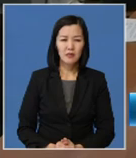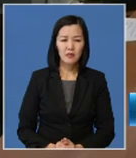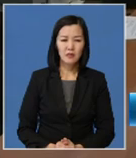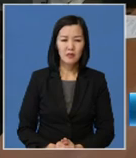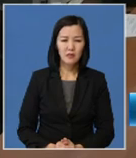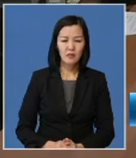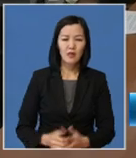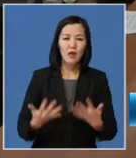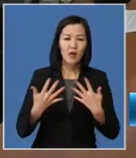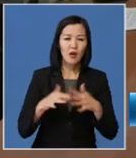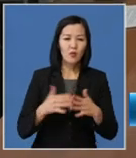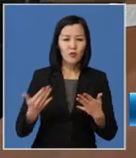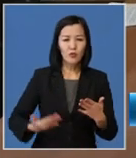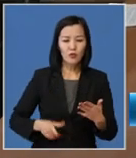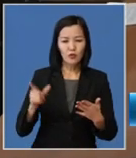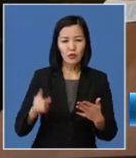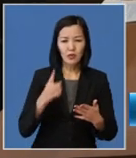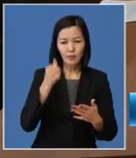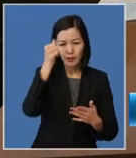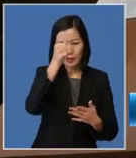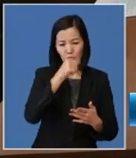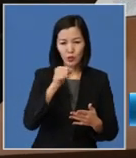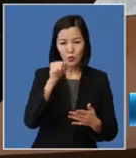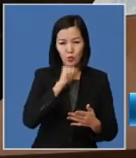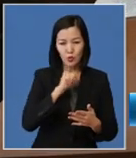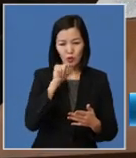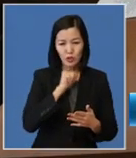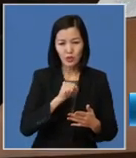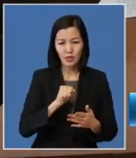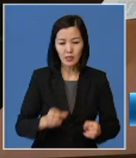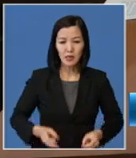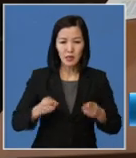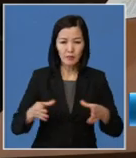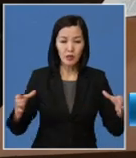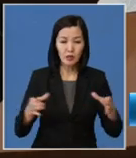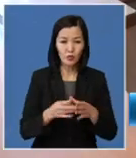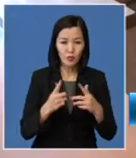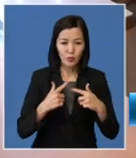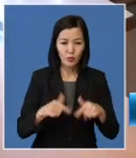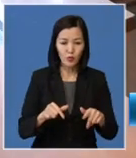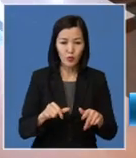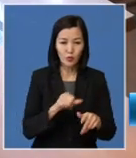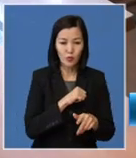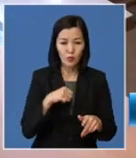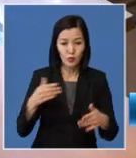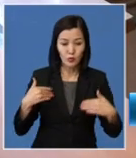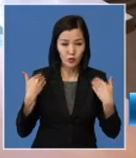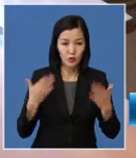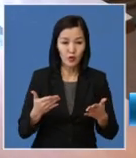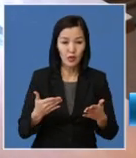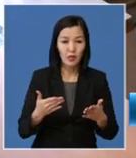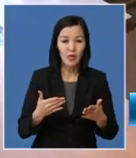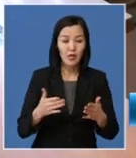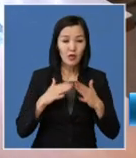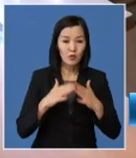Сөгет ауылының тұрғындарына бір жыл бойы тыным бермеген барымташылардың басын қосып қылмыстық топ құрған осы жігіт. Олар өрістегі малды былай қойғанда